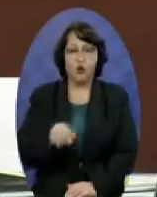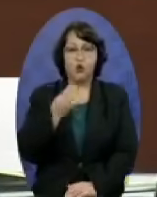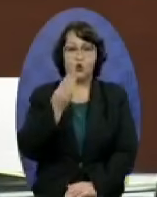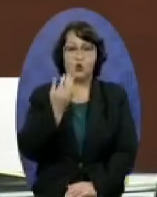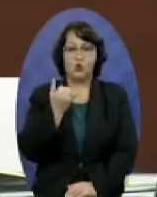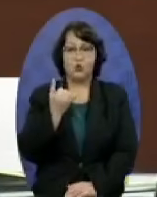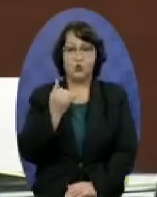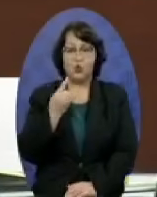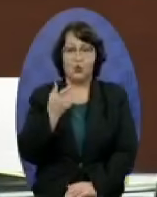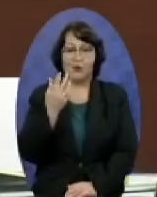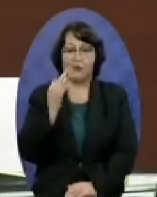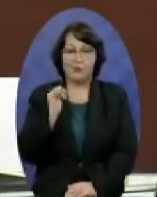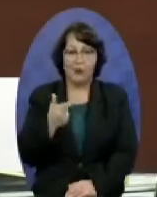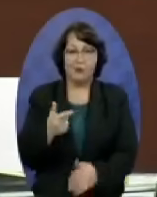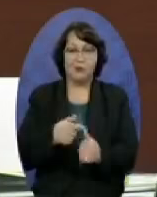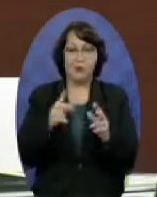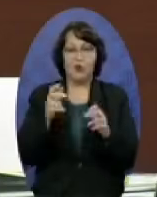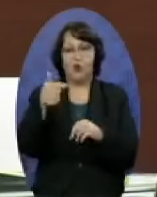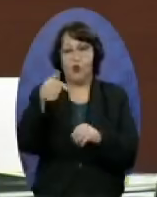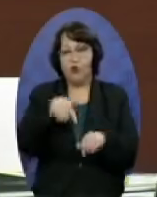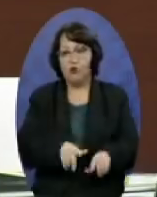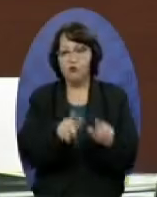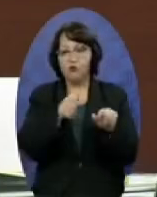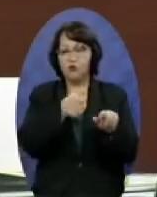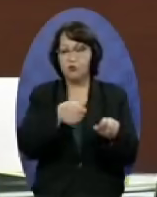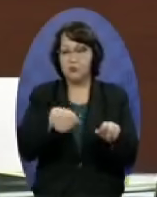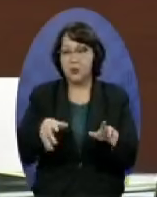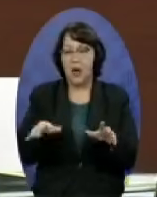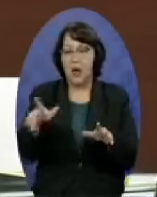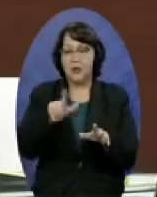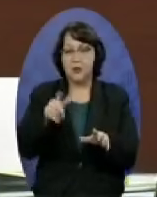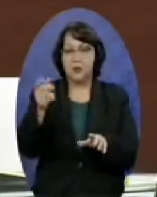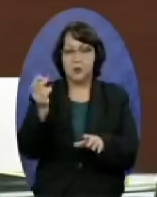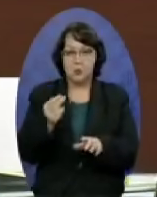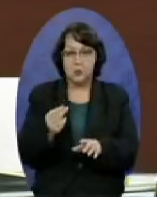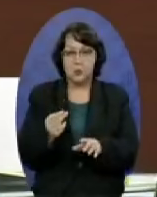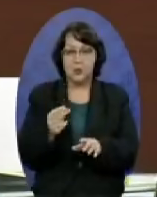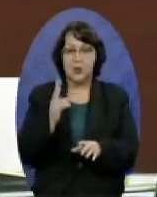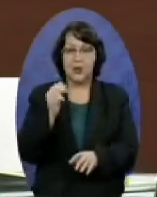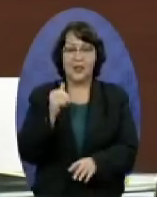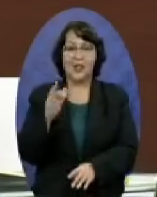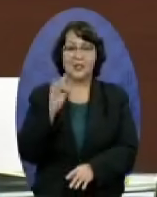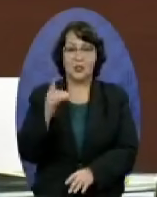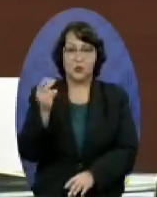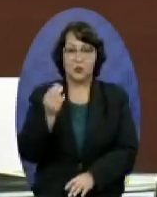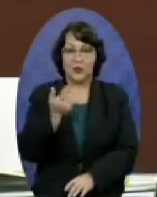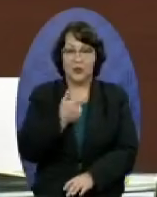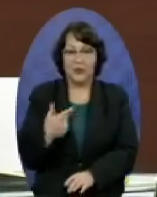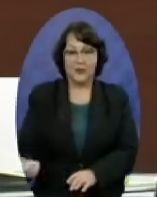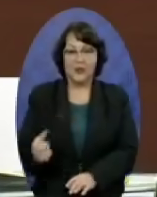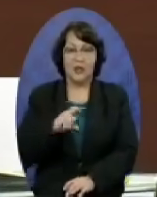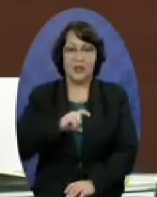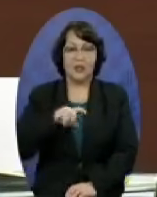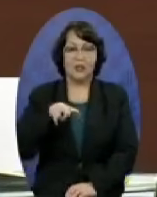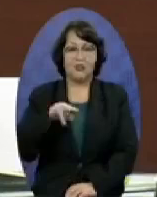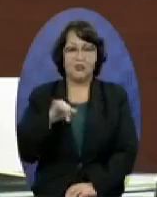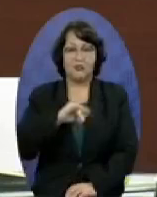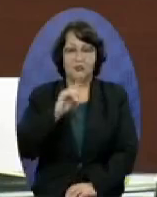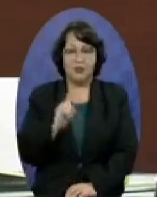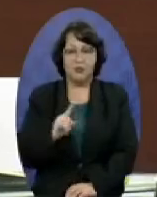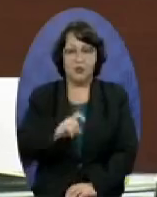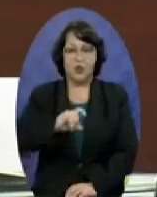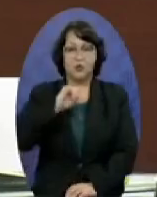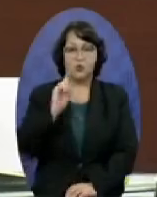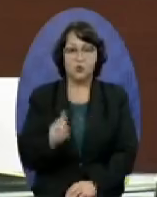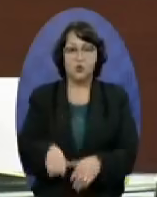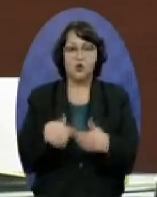энэ голуудыг бол газрын одоо зураглалаас, кадастраас хасж агаад тэгээд энэ лиценз зөвшөөрлүүдийг бол олгогдсон